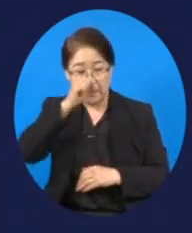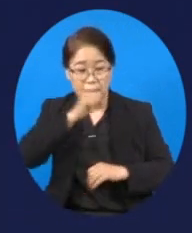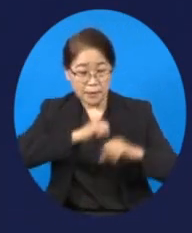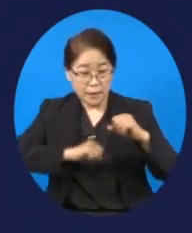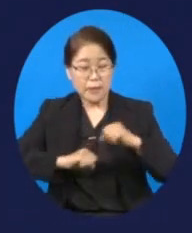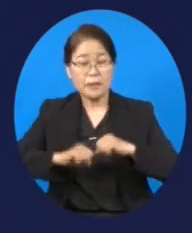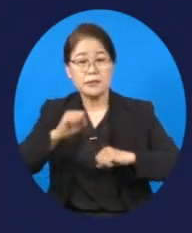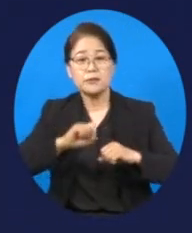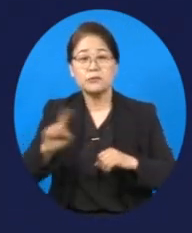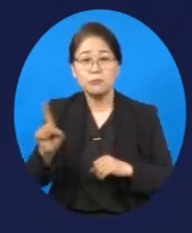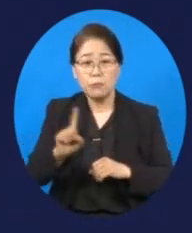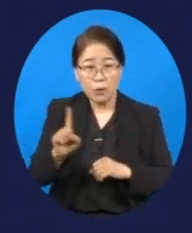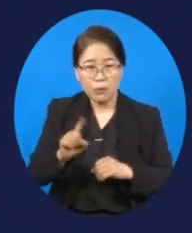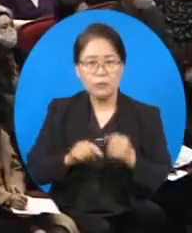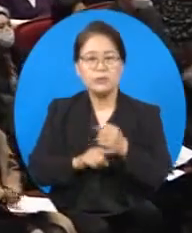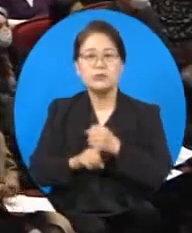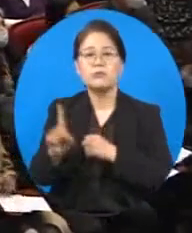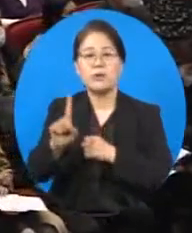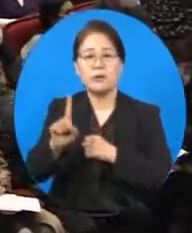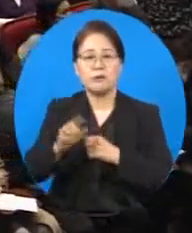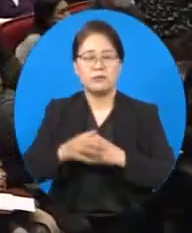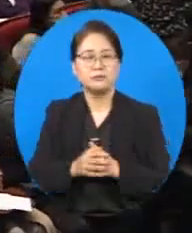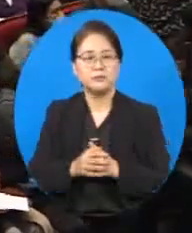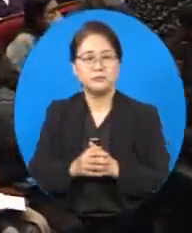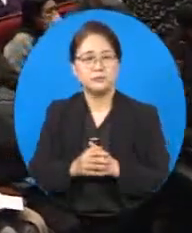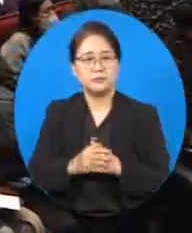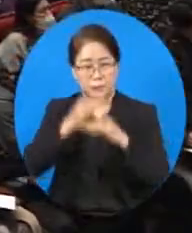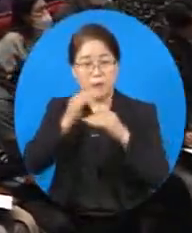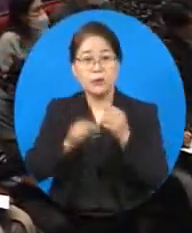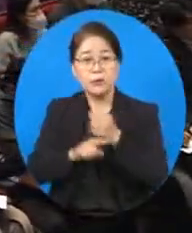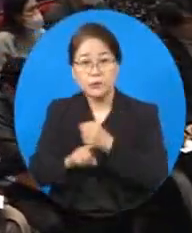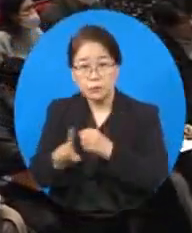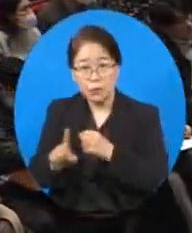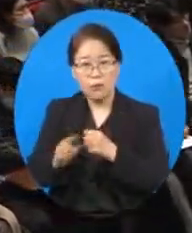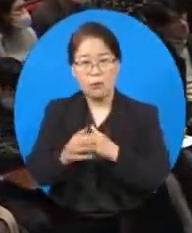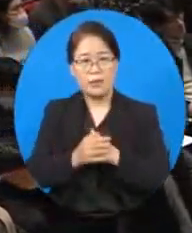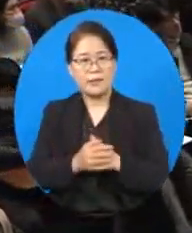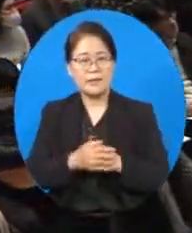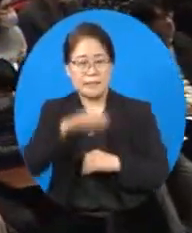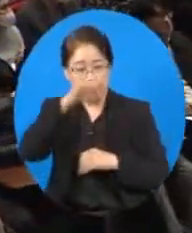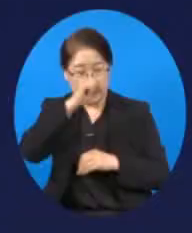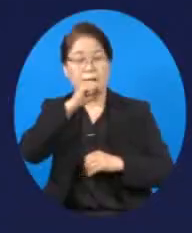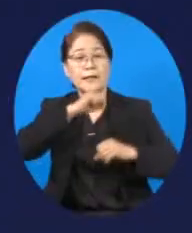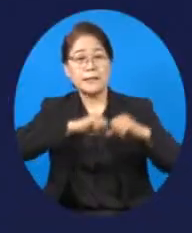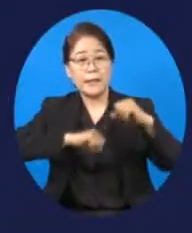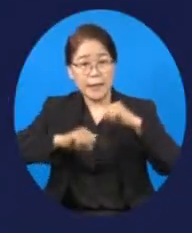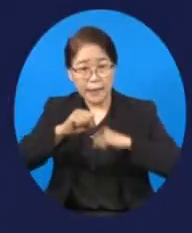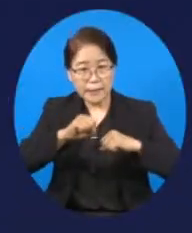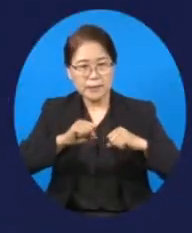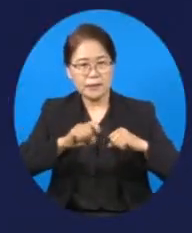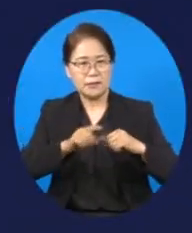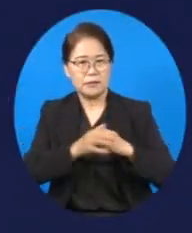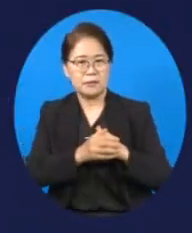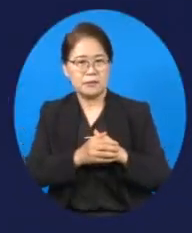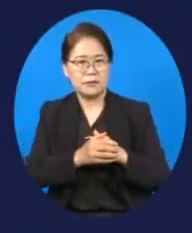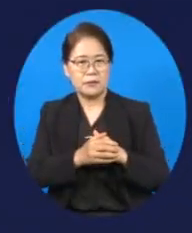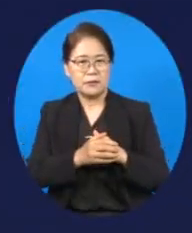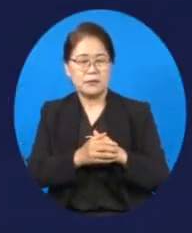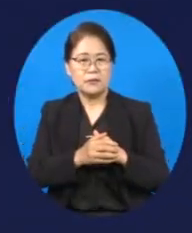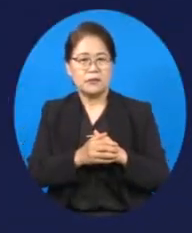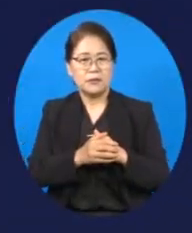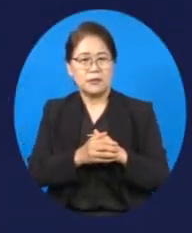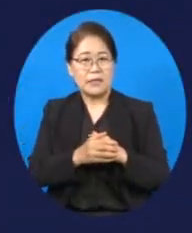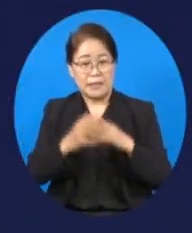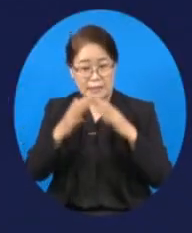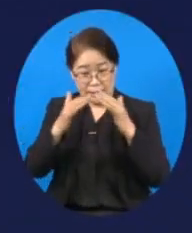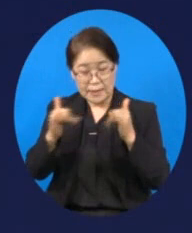여러분 무엇을 말할까요이 본문에서 보게 되면 착한 행실은 굉장히 넓은 의미로서